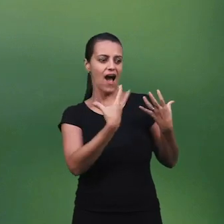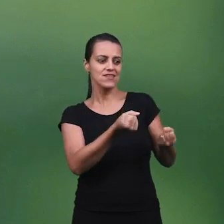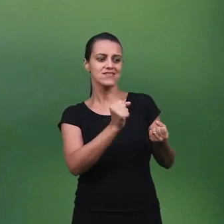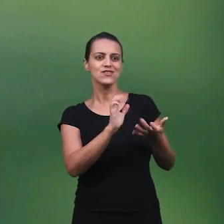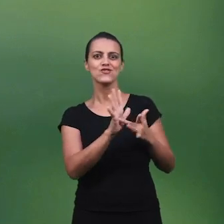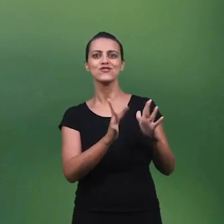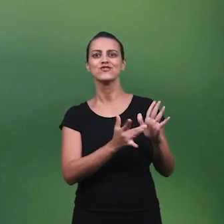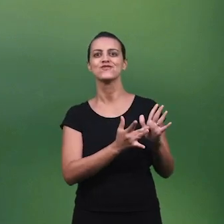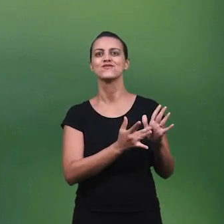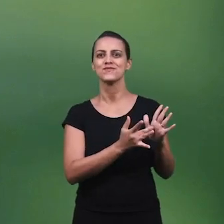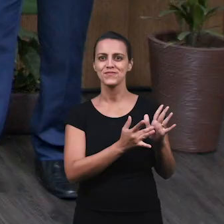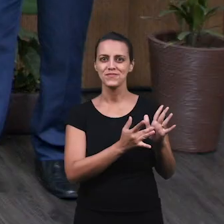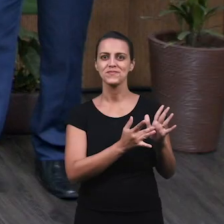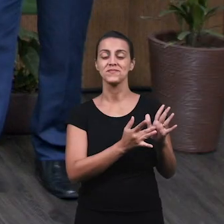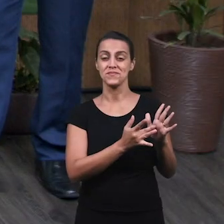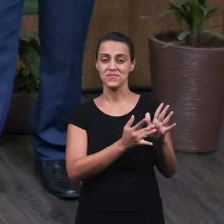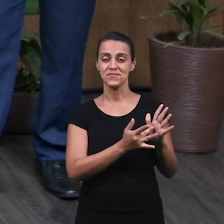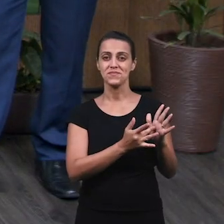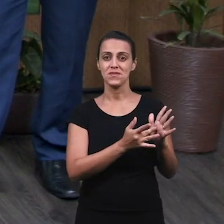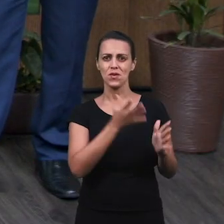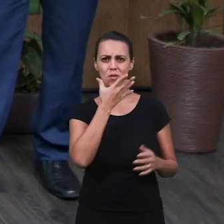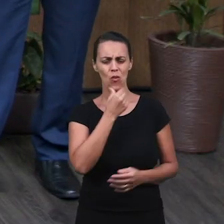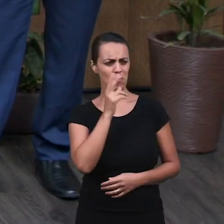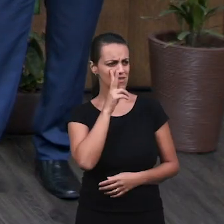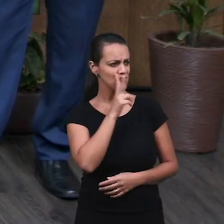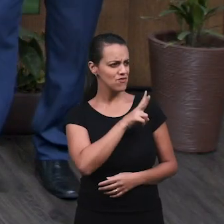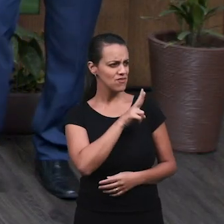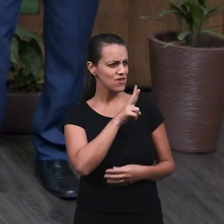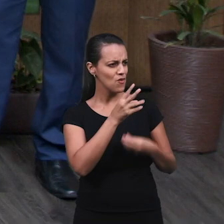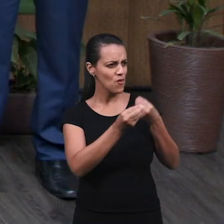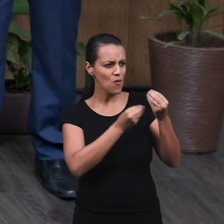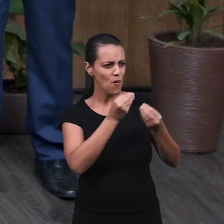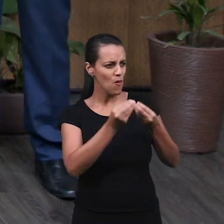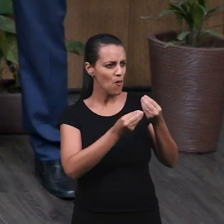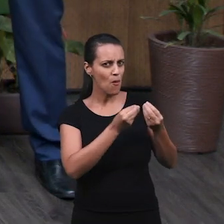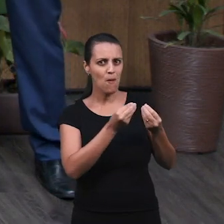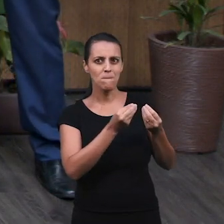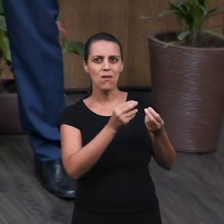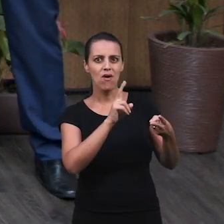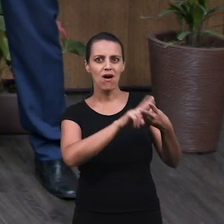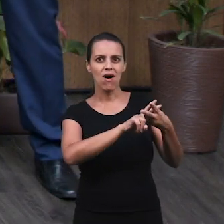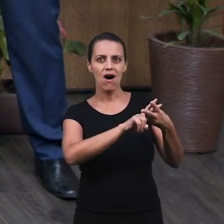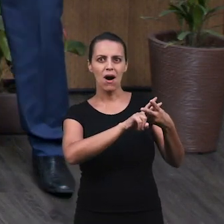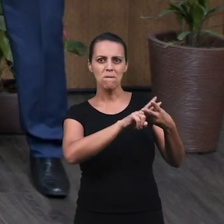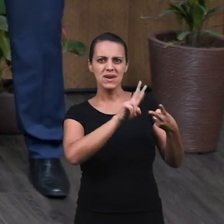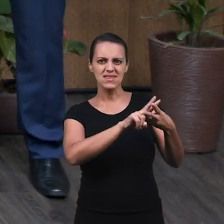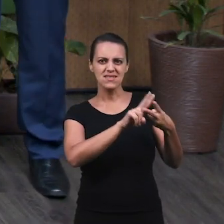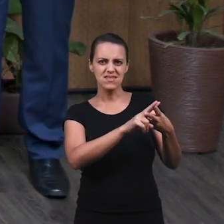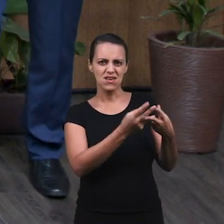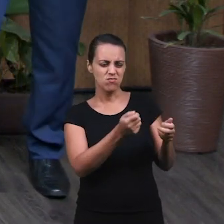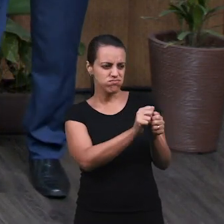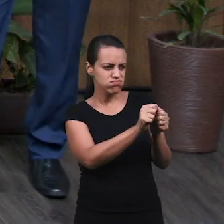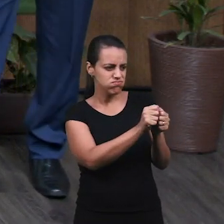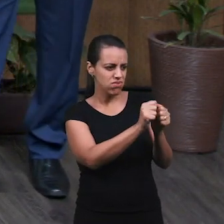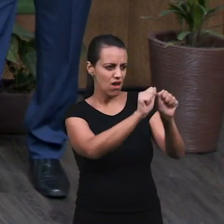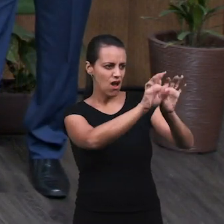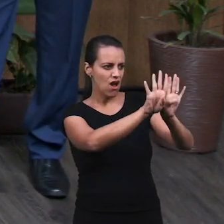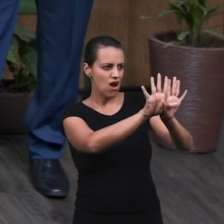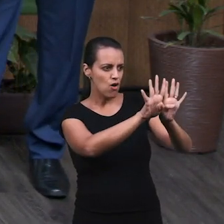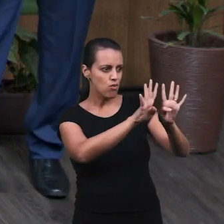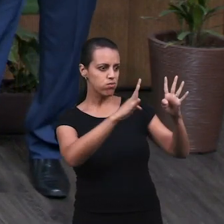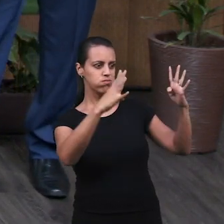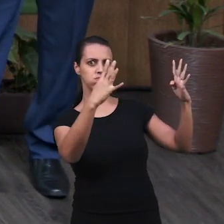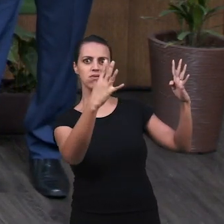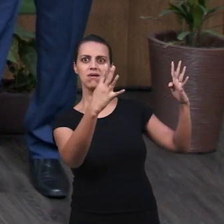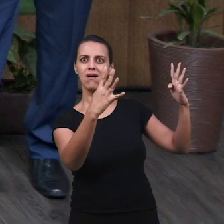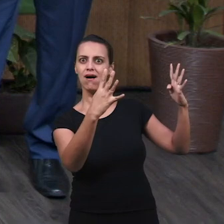Le geôlier, en voyant que Dieu a ouvert les portes de la prison pour la délivrance de Paul et Silas,